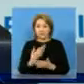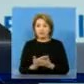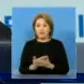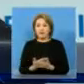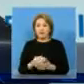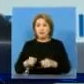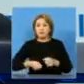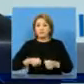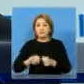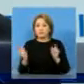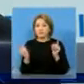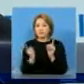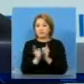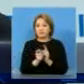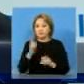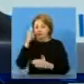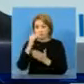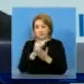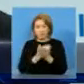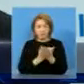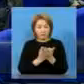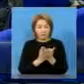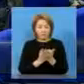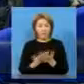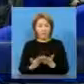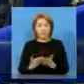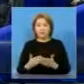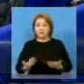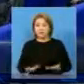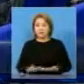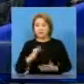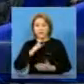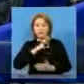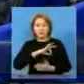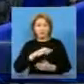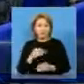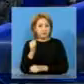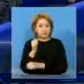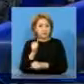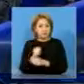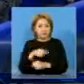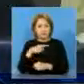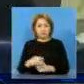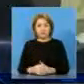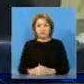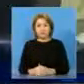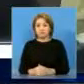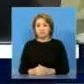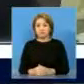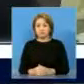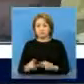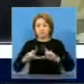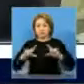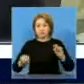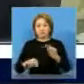Аймақ басшысы кездесуде мемлекеттік бағдарлама аясындағы жобалар тұрғындар игілігі үшін қызмет көрсете береді деді. Мектеп те салынып